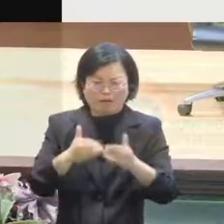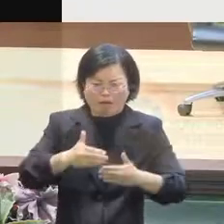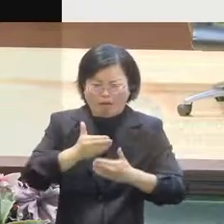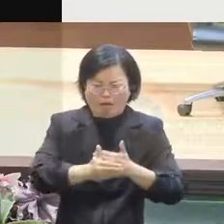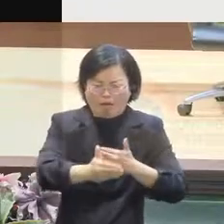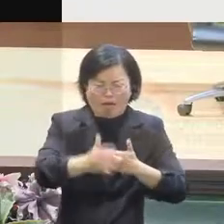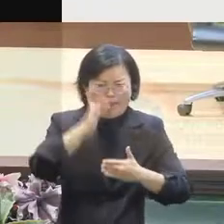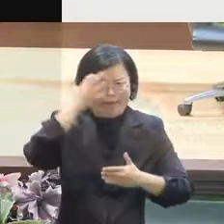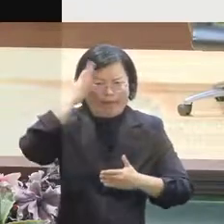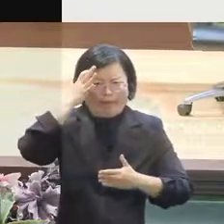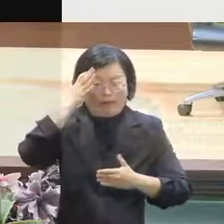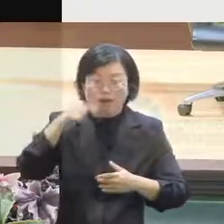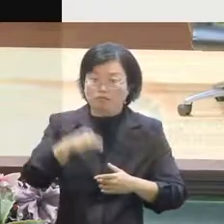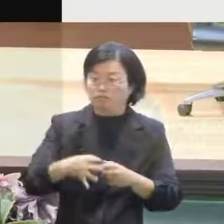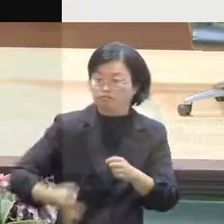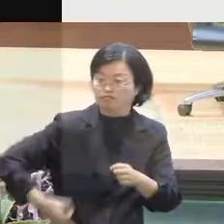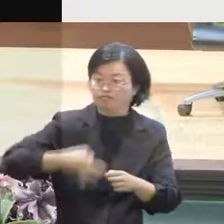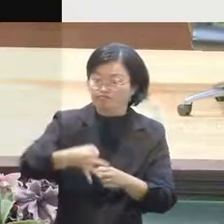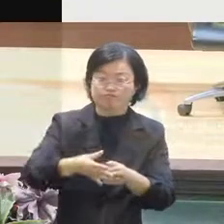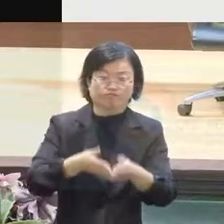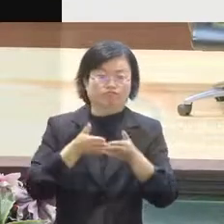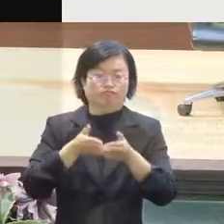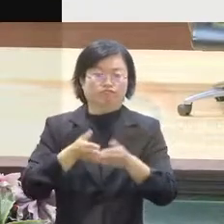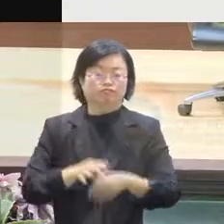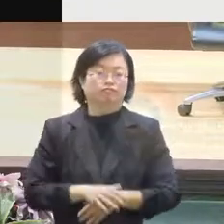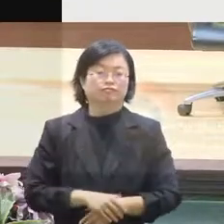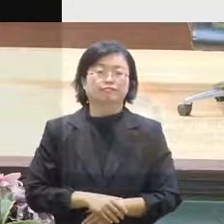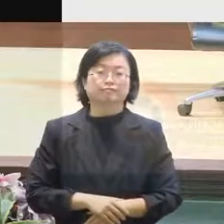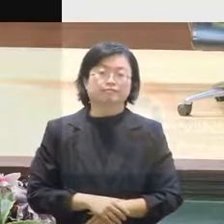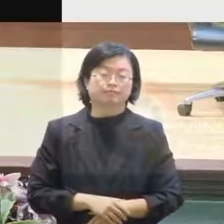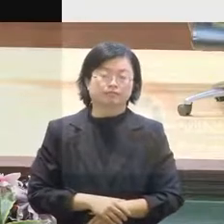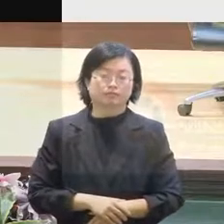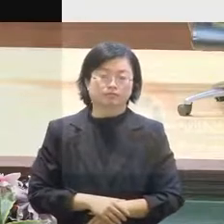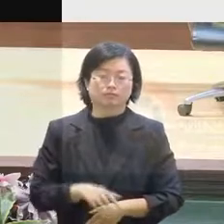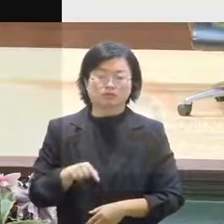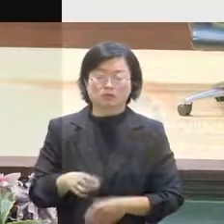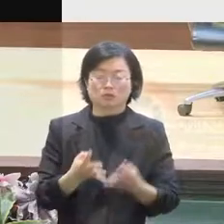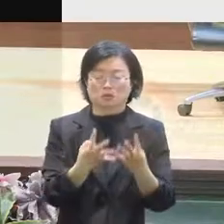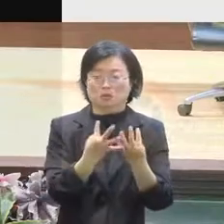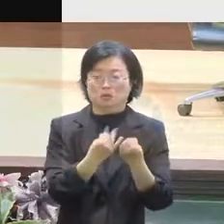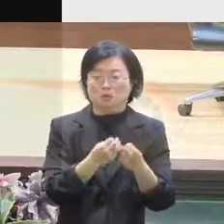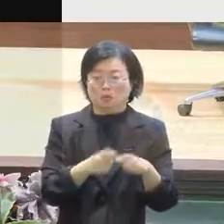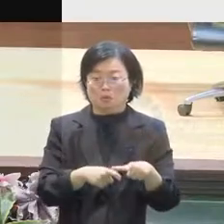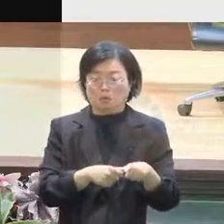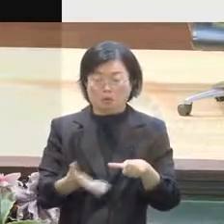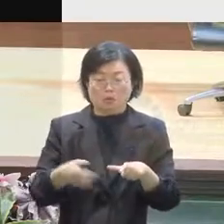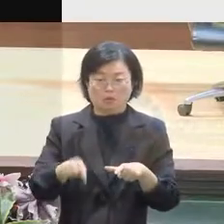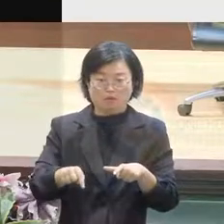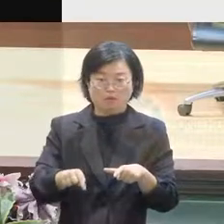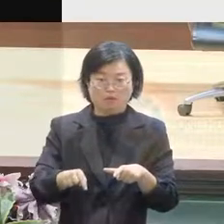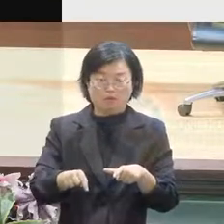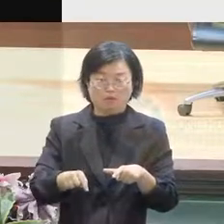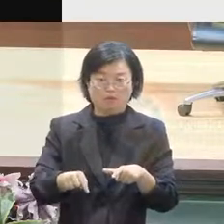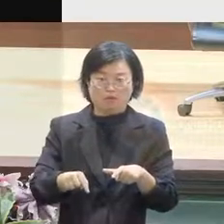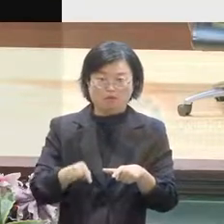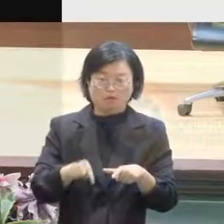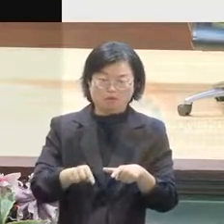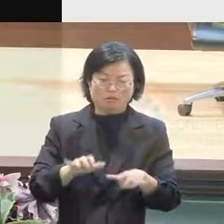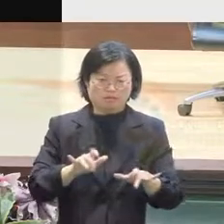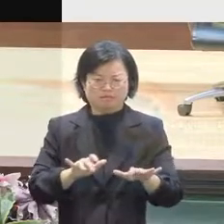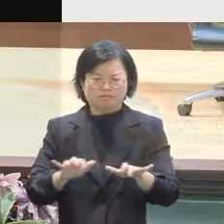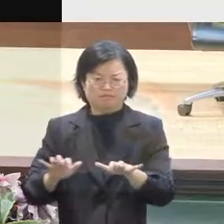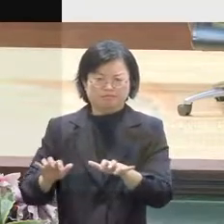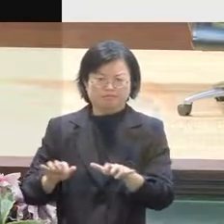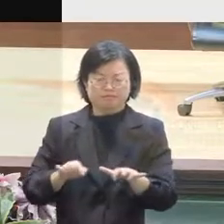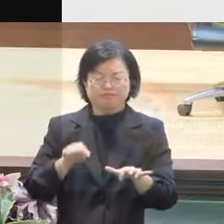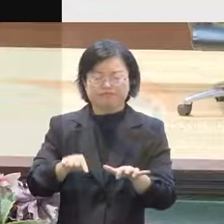序，而且呢是要付费的。那么这个从开放数据的第一条是否免费网上可获取这一点呢，就已经